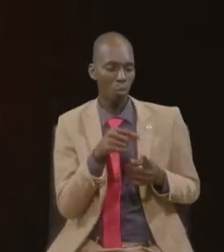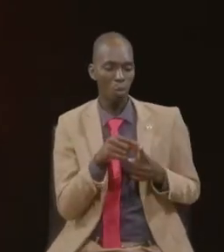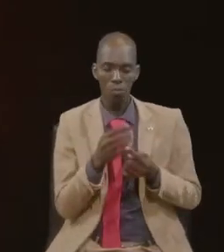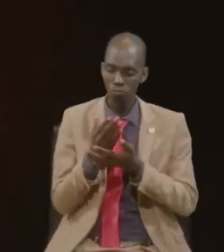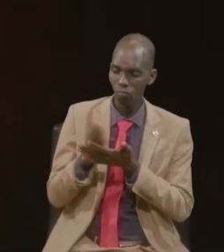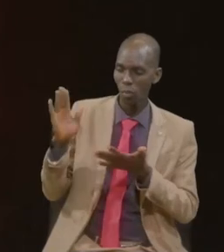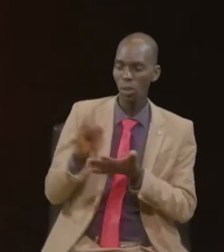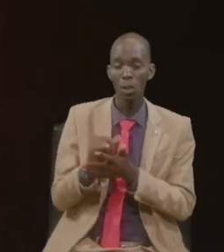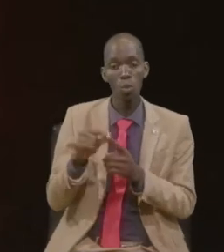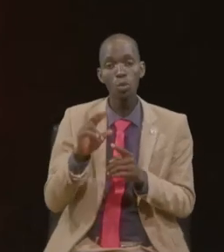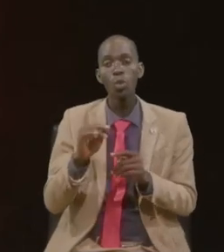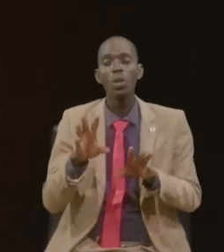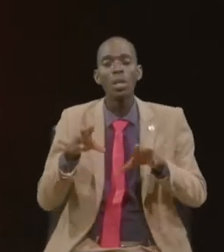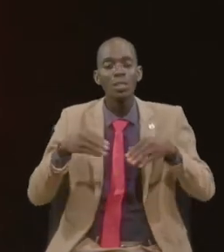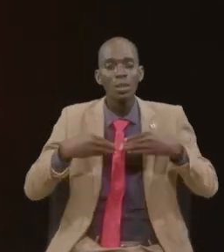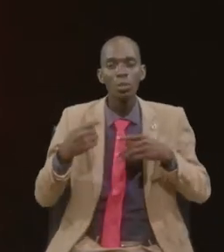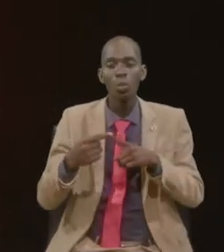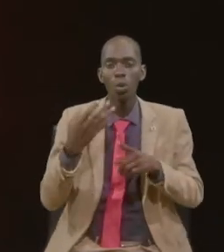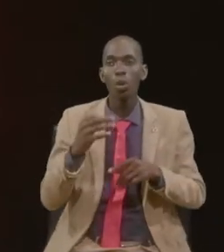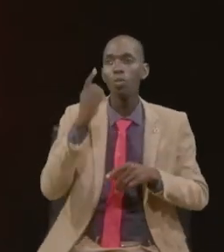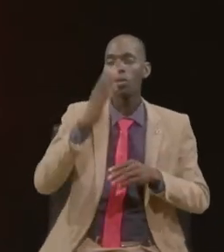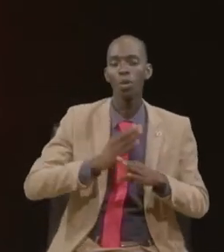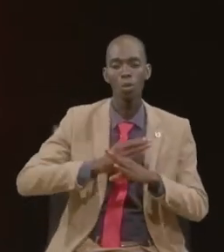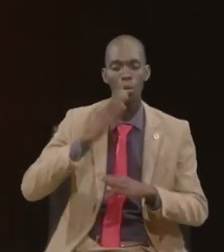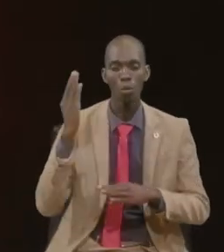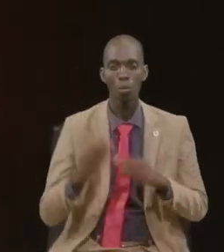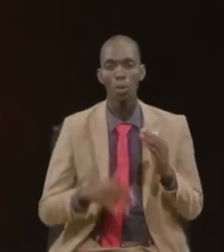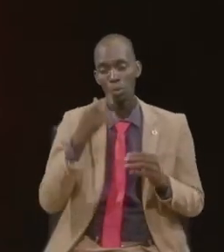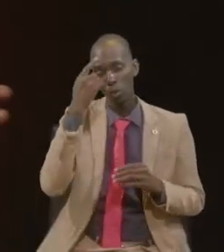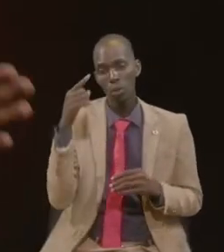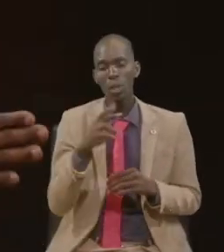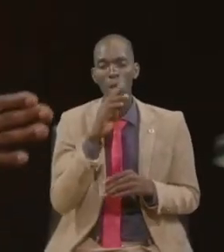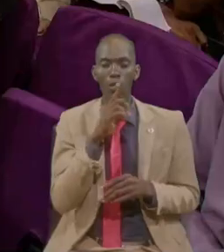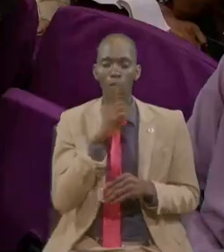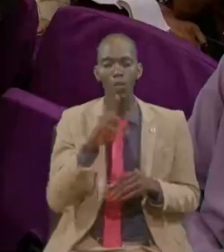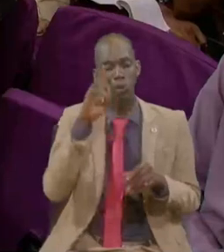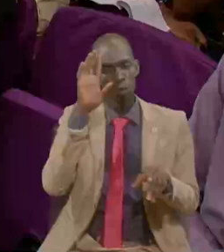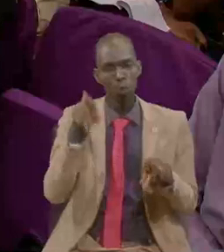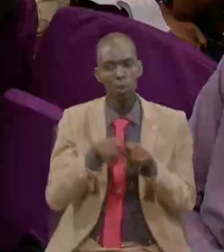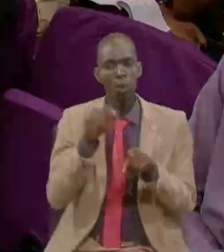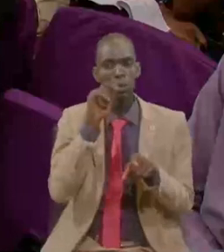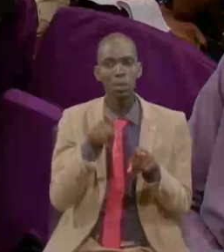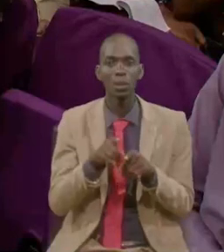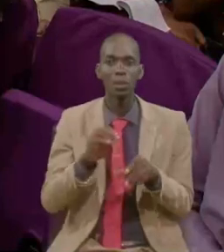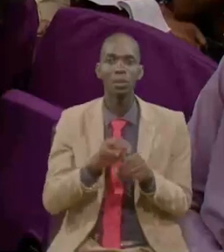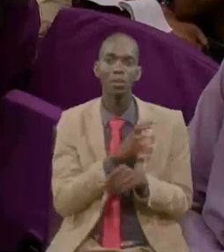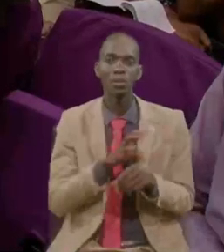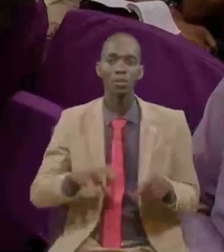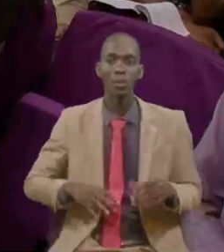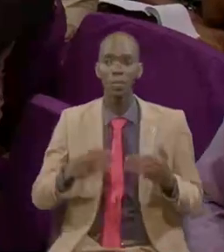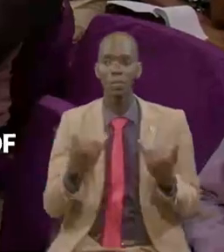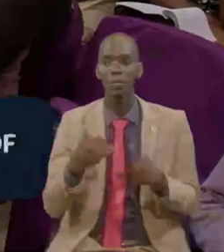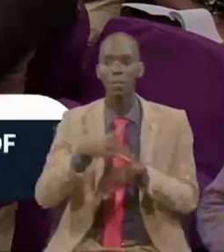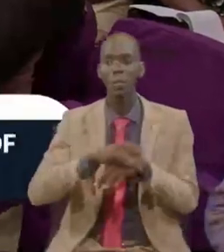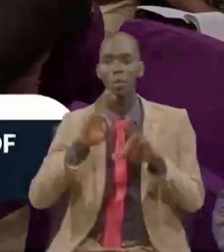rejettent l'autre partie. Ils ont l'impartialité parce qu'ils sont de vrais frères en Christ. Ce soir, le thème